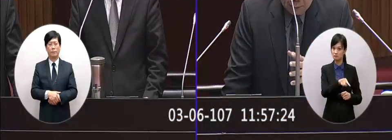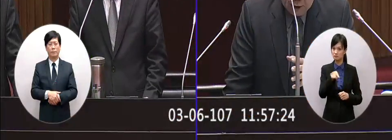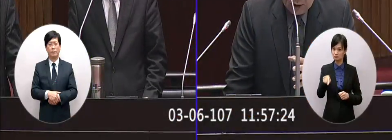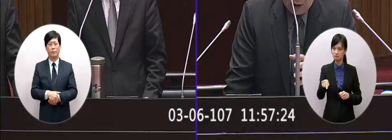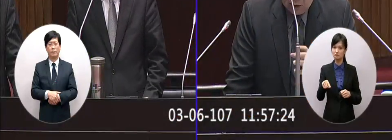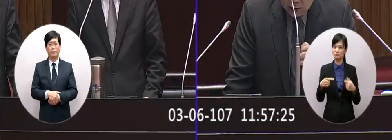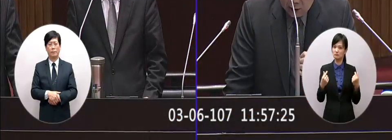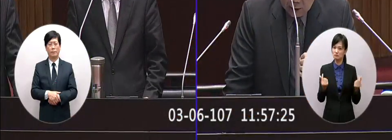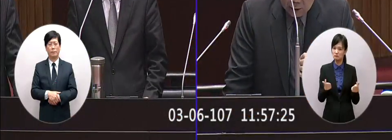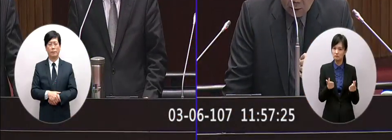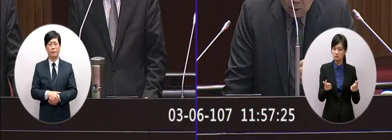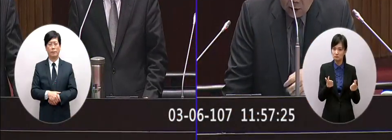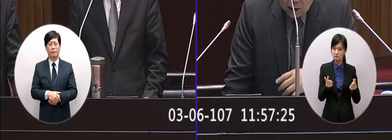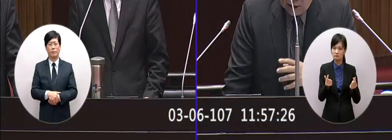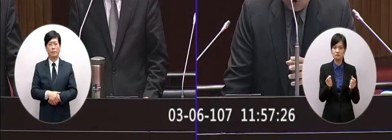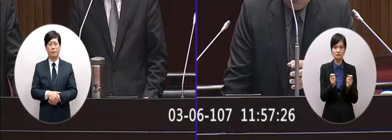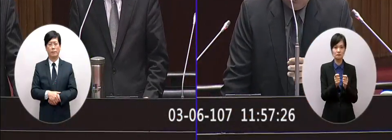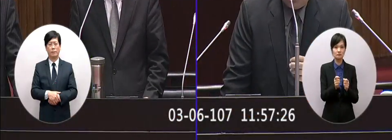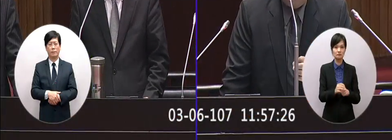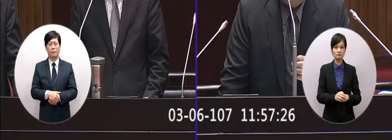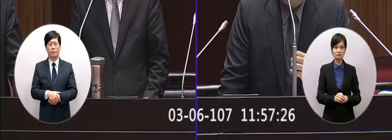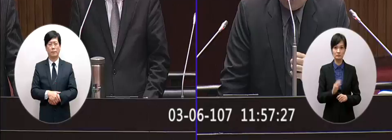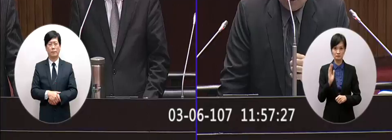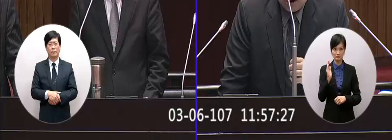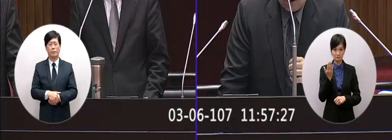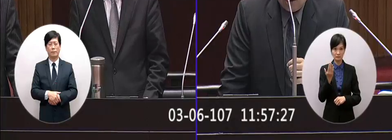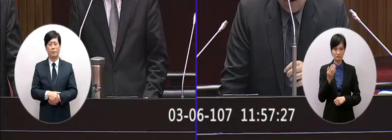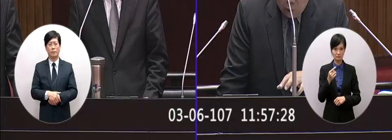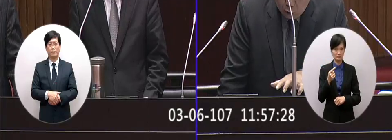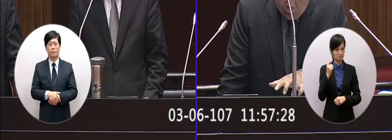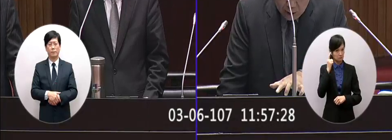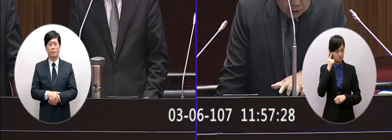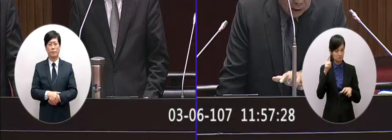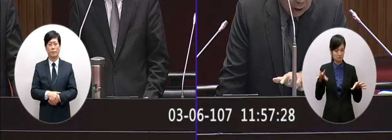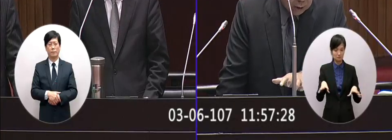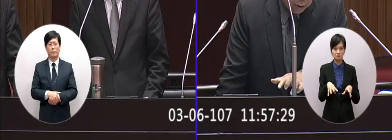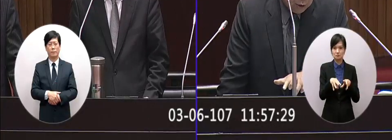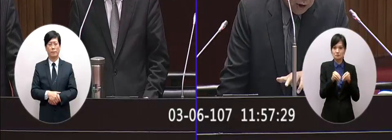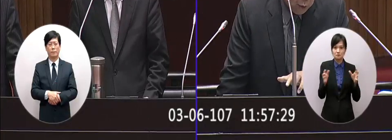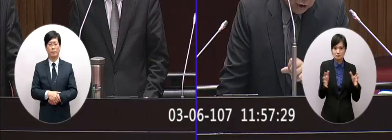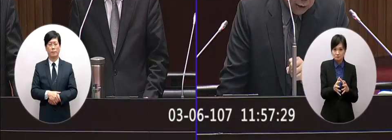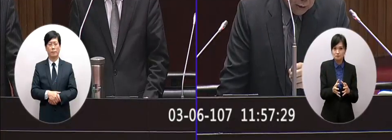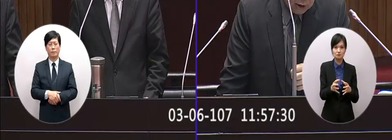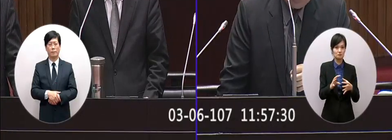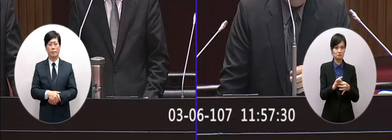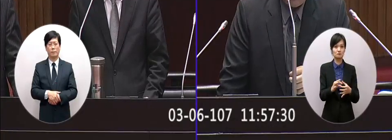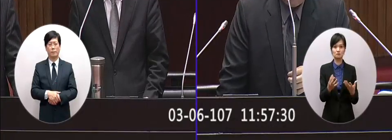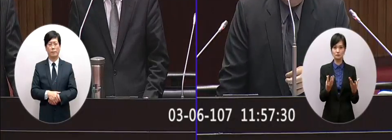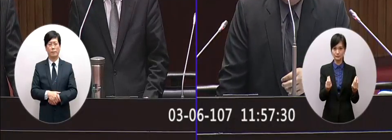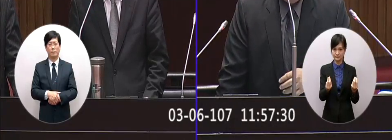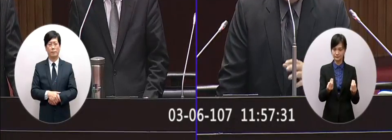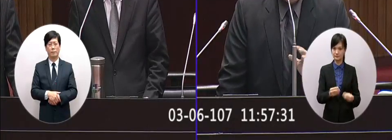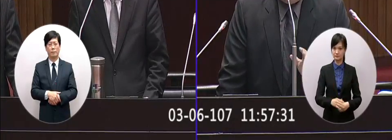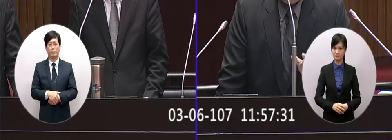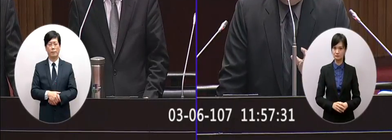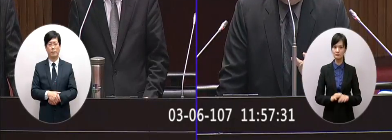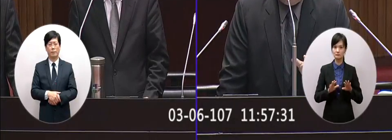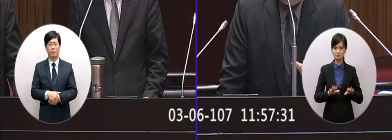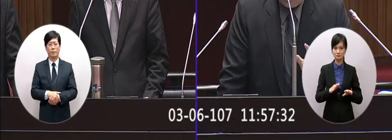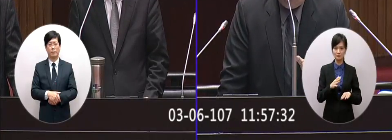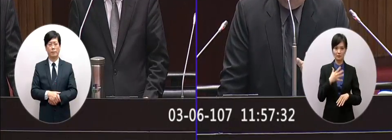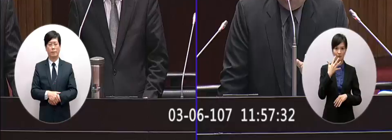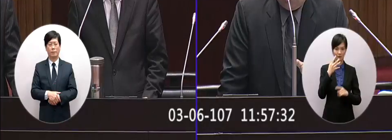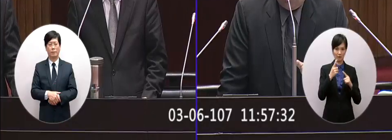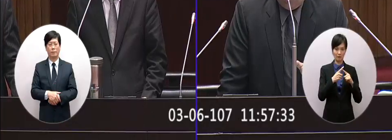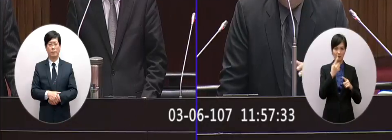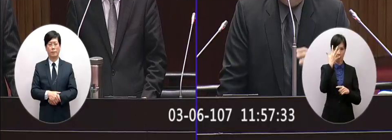性质上面 接近。但是我们却放弃整合。我特别要强调的就是说以目前的情况，我们老化的